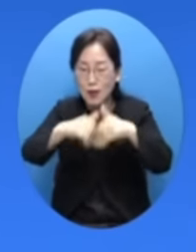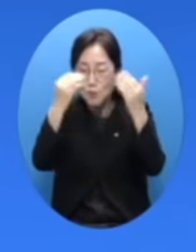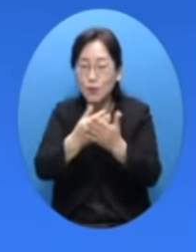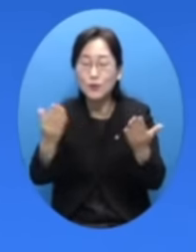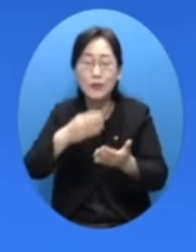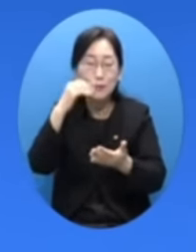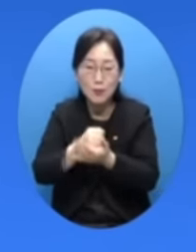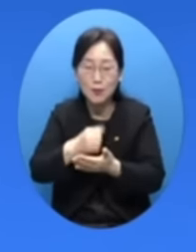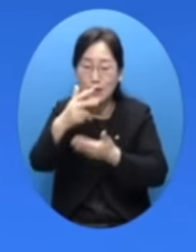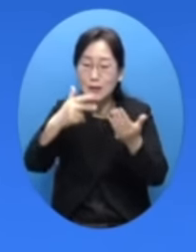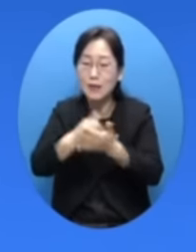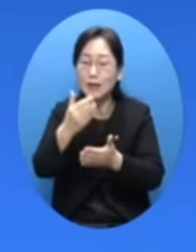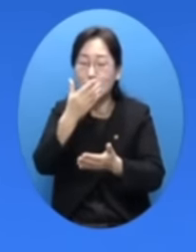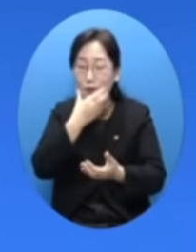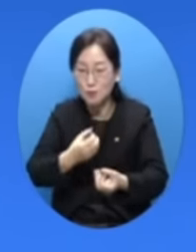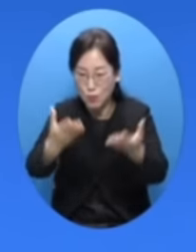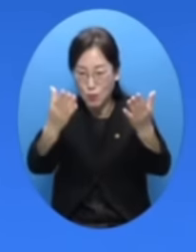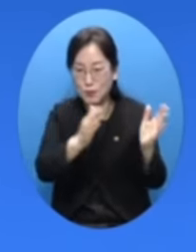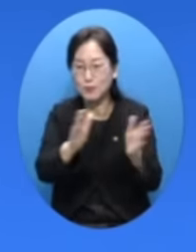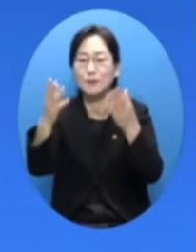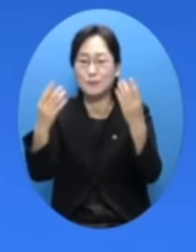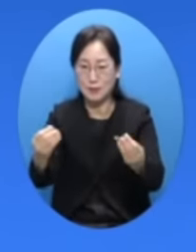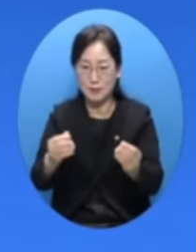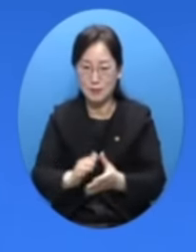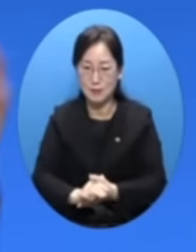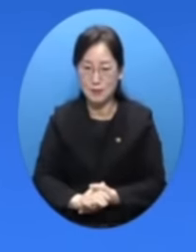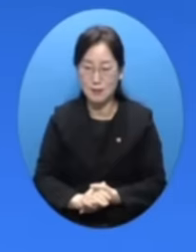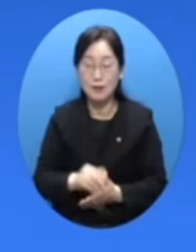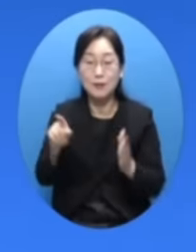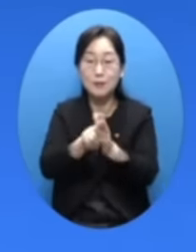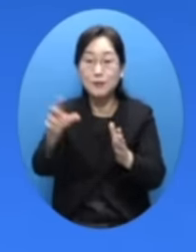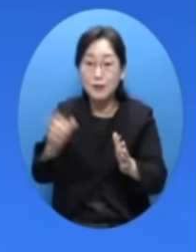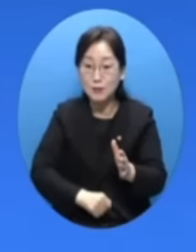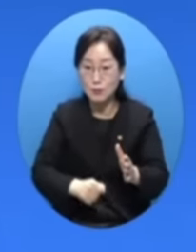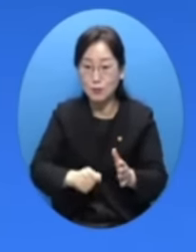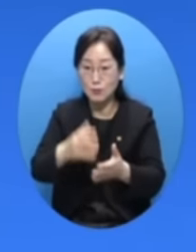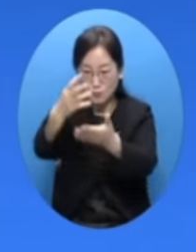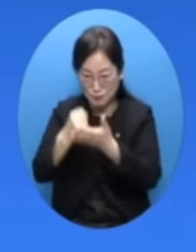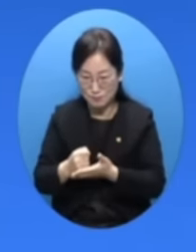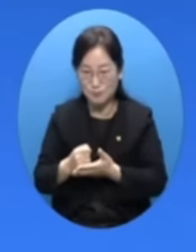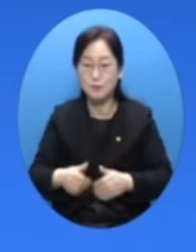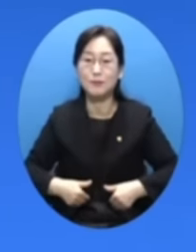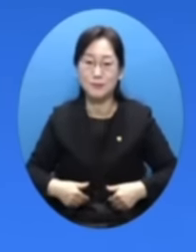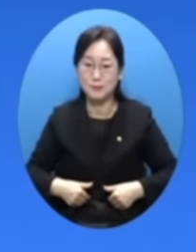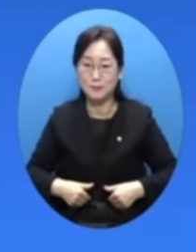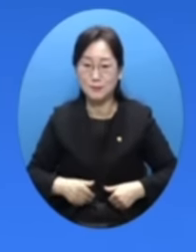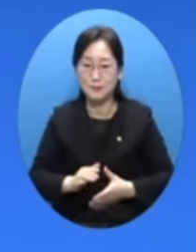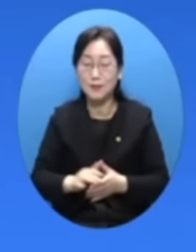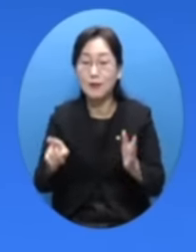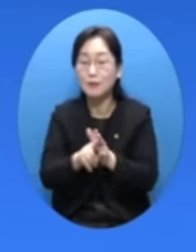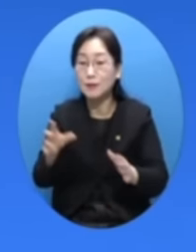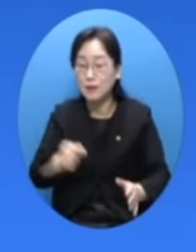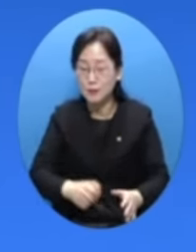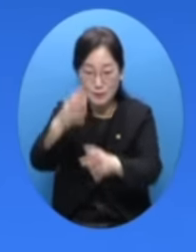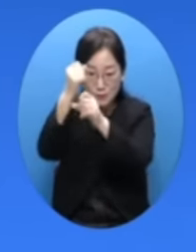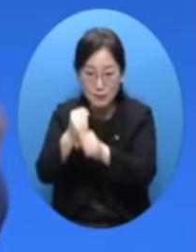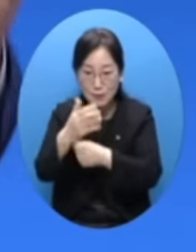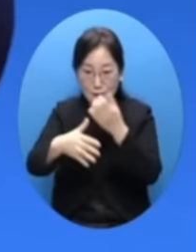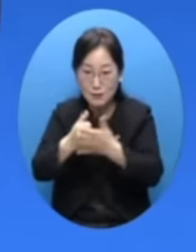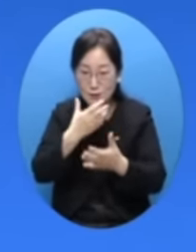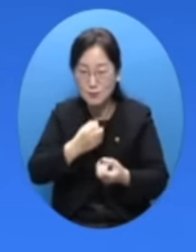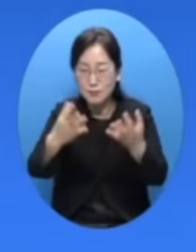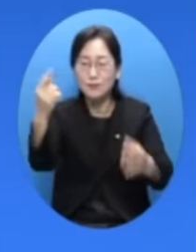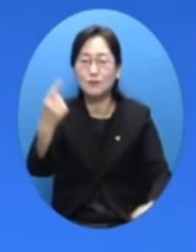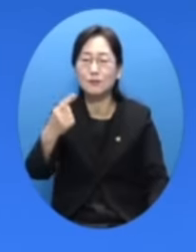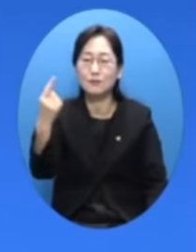이레의 축복으로 이미 다 예배해 놓으셨습니다. 믿음으로 그걸 우리가 쟁취하면 되는 것입니다. 믿음으로 그것을 붙잡을 때 하나님의 축복이